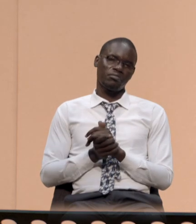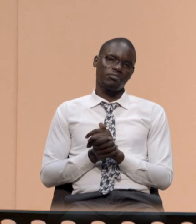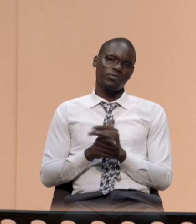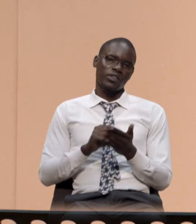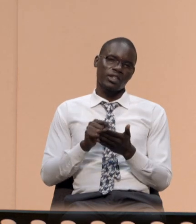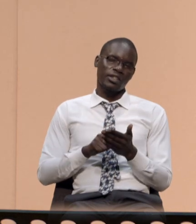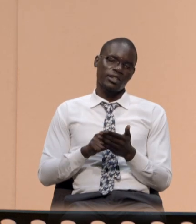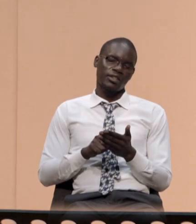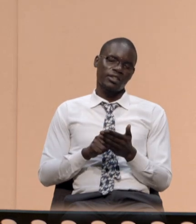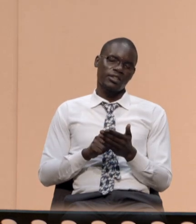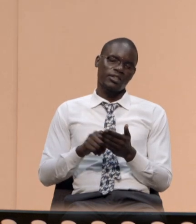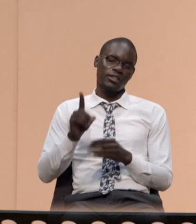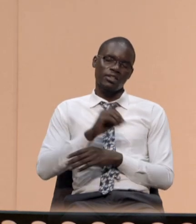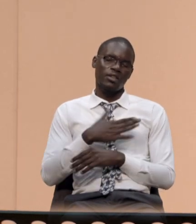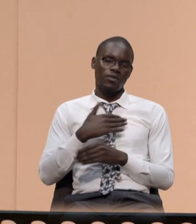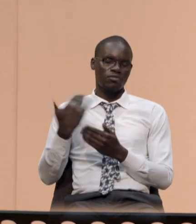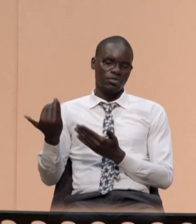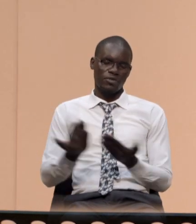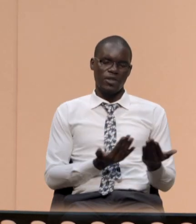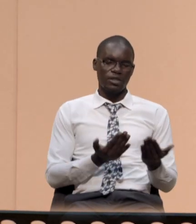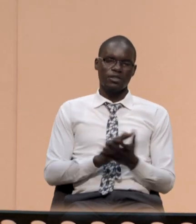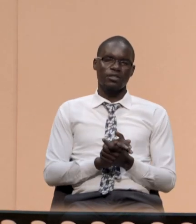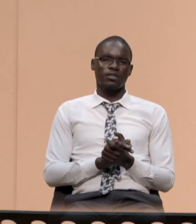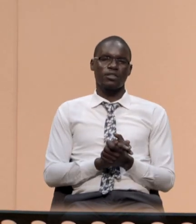mchana huu nataka nikukaribishe